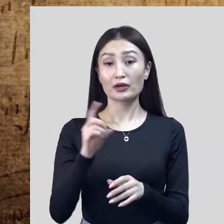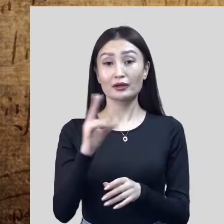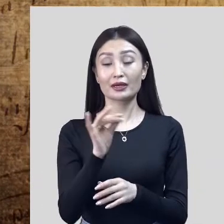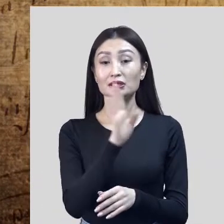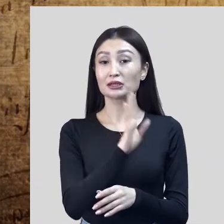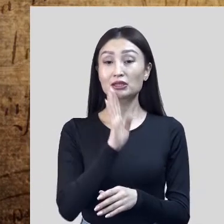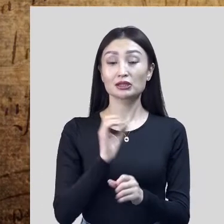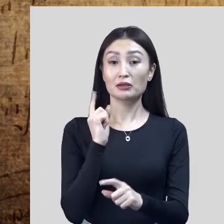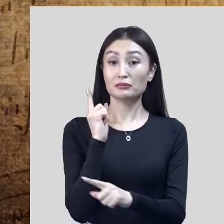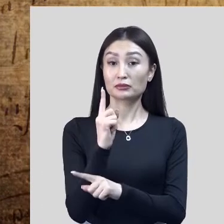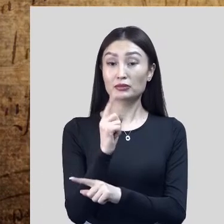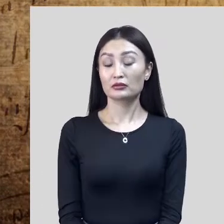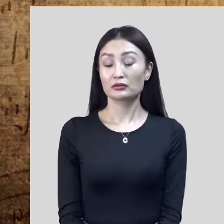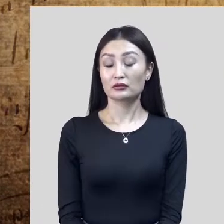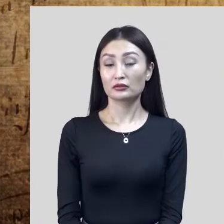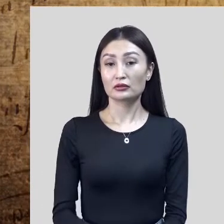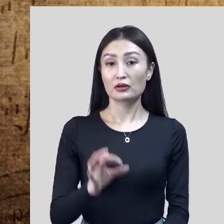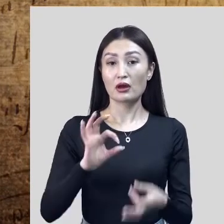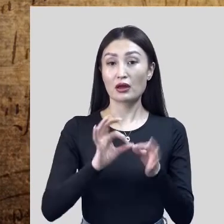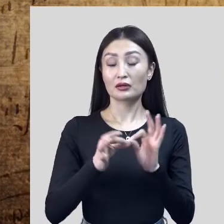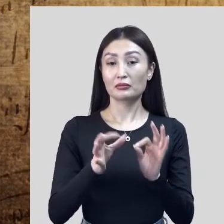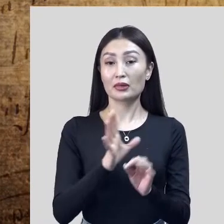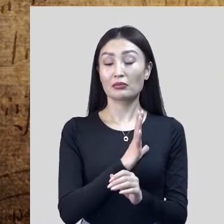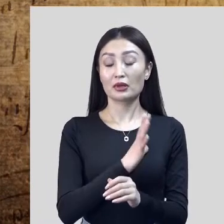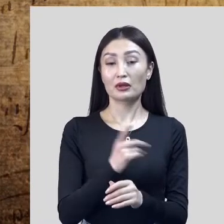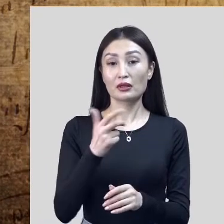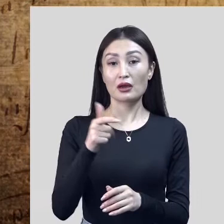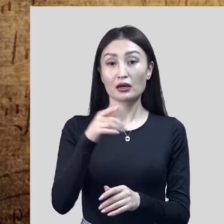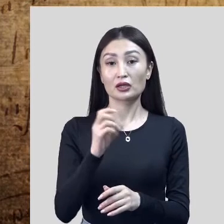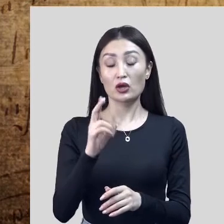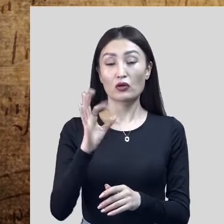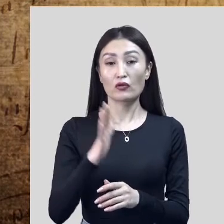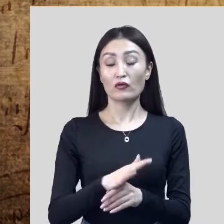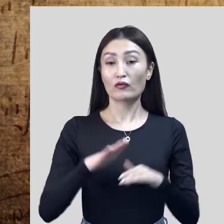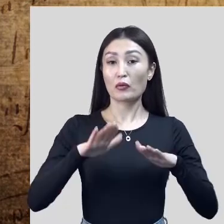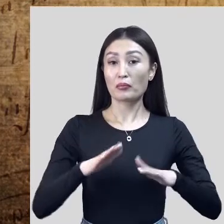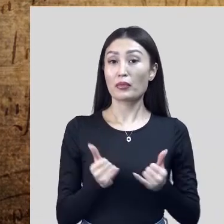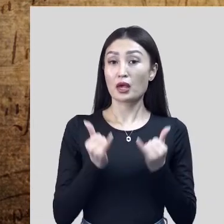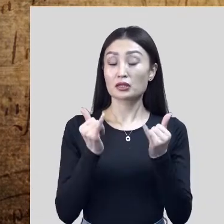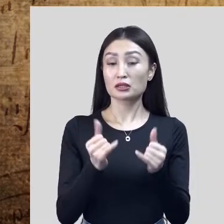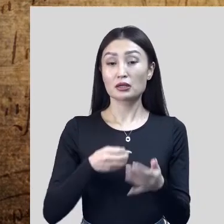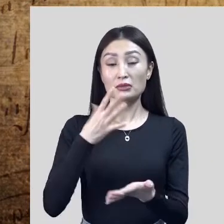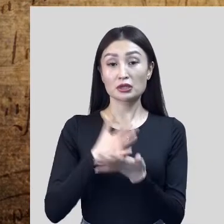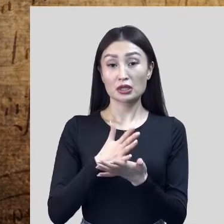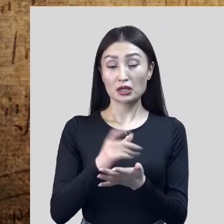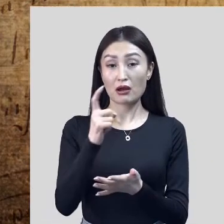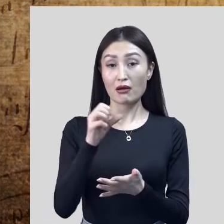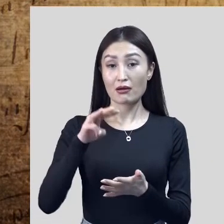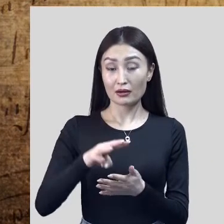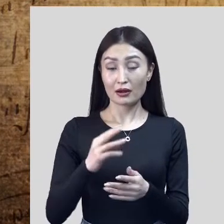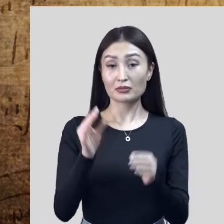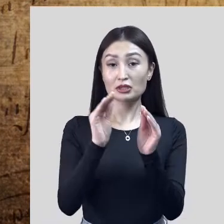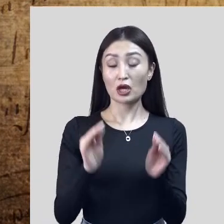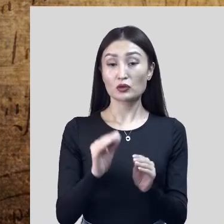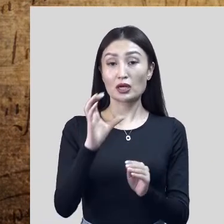женщинам запрещалось даже присутствовать на них. Олимпия была для греков священным местом. В центре ее стоял величественный храм, в котором находилась